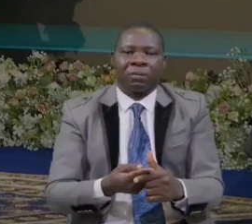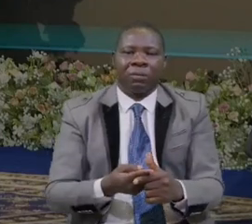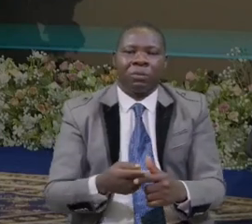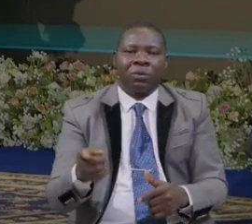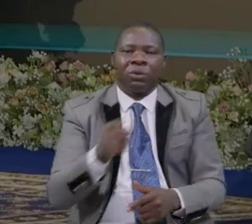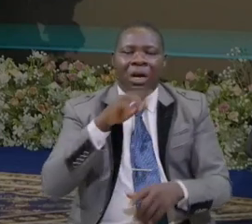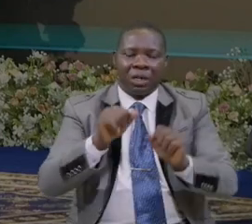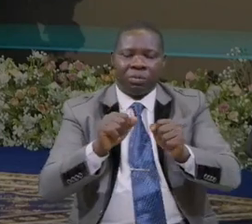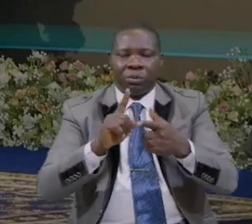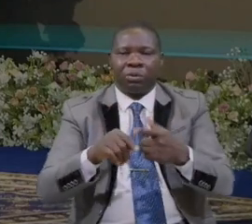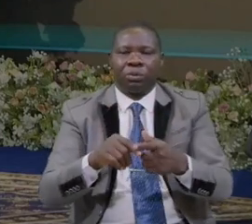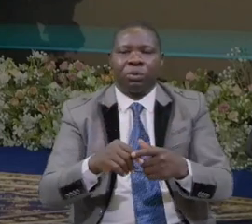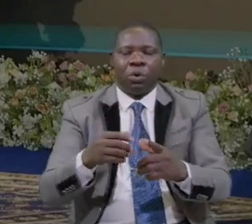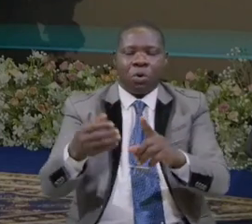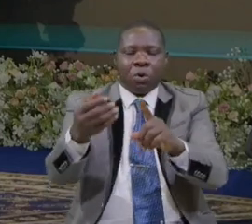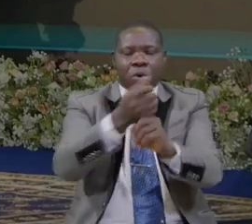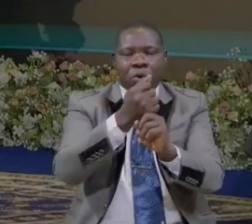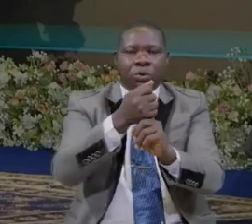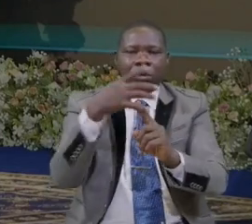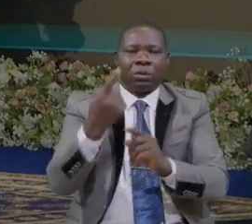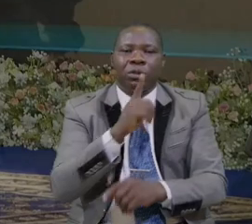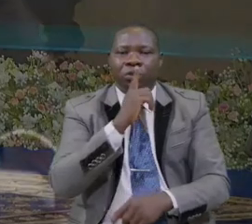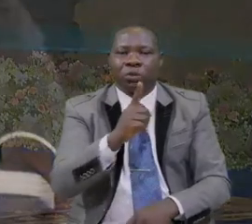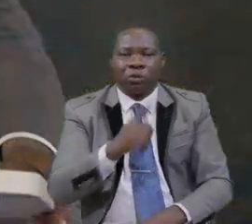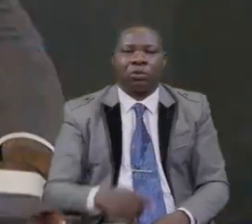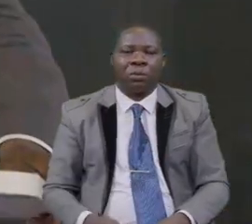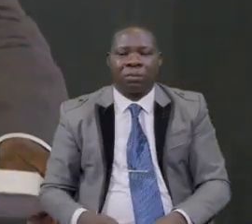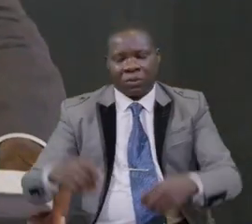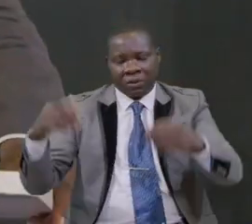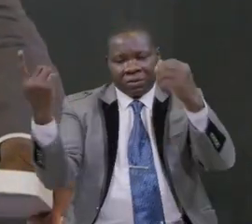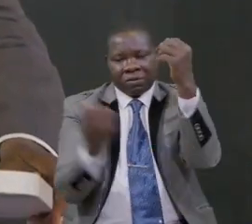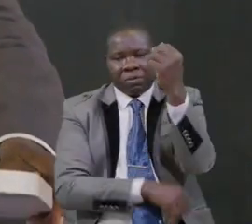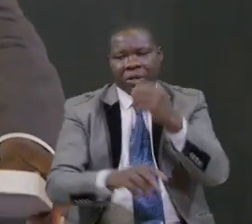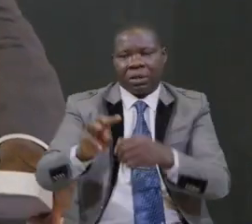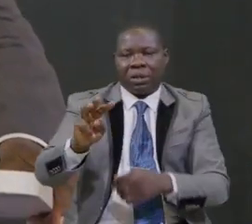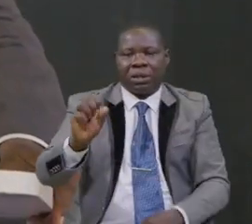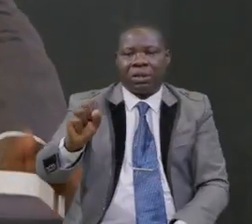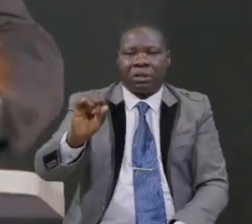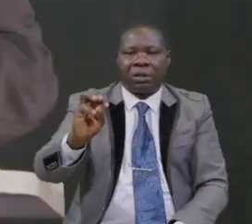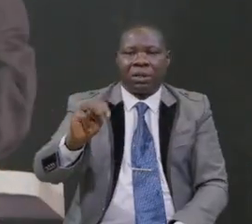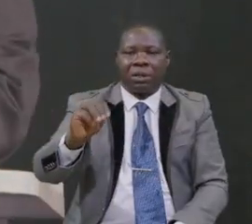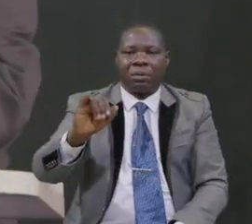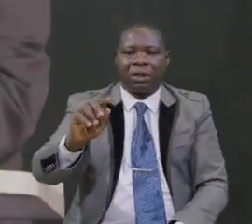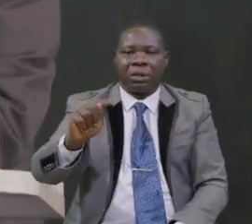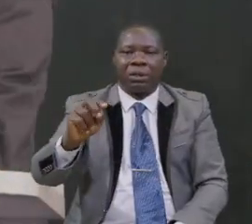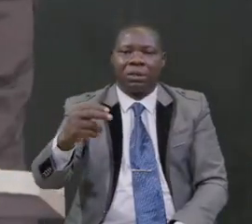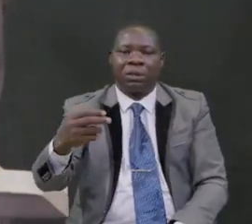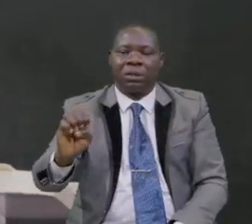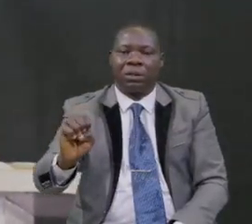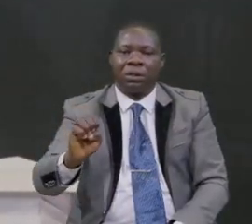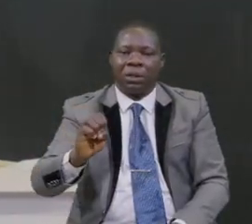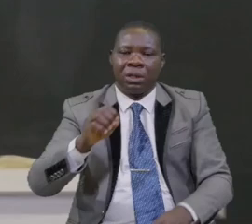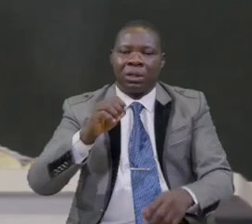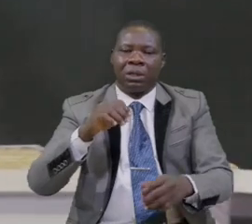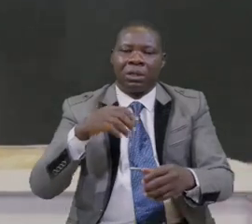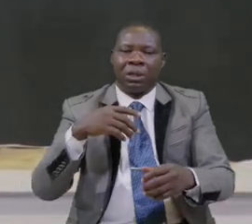Et tu pourras soutenir la vérité, la frapper. Après que Naaman soit venu,